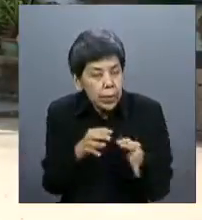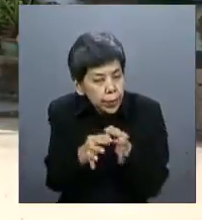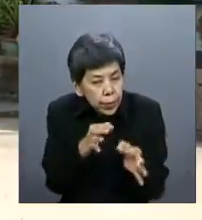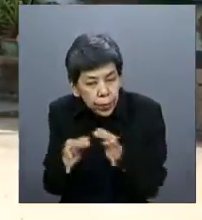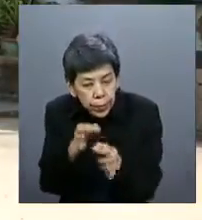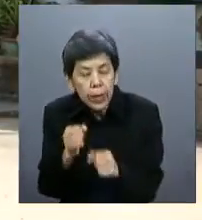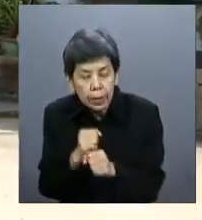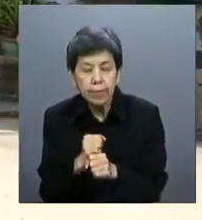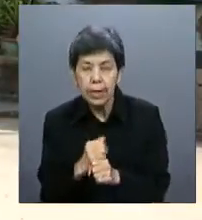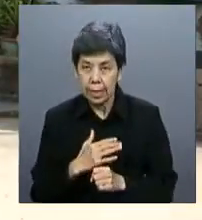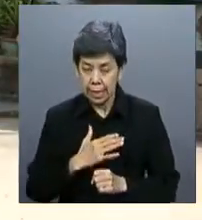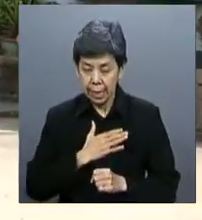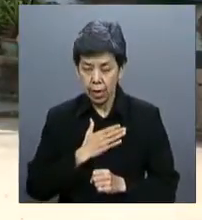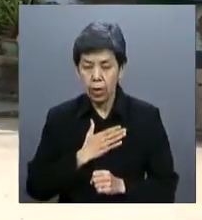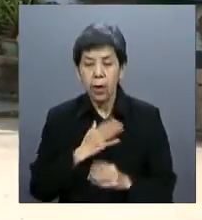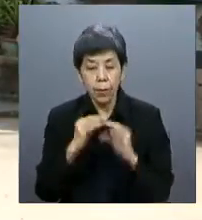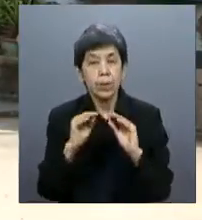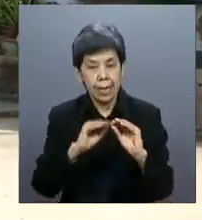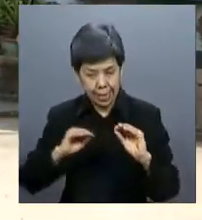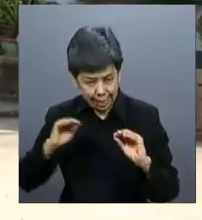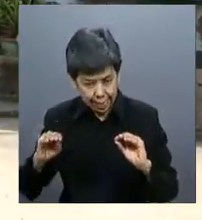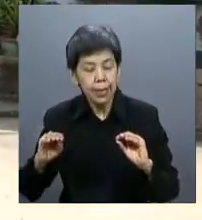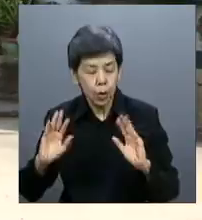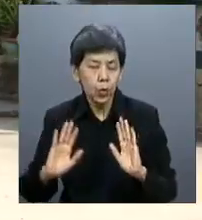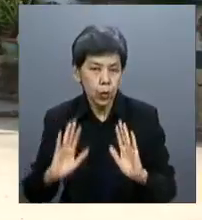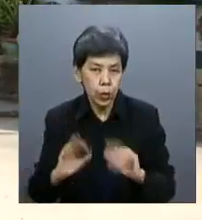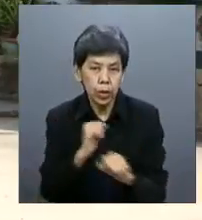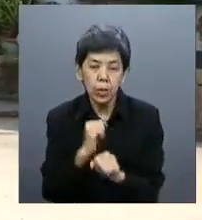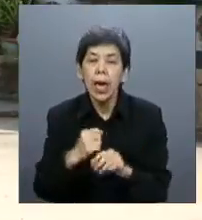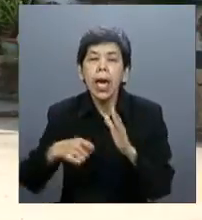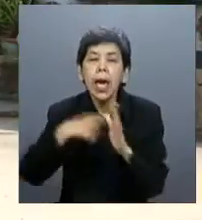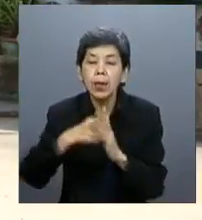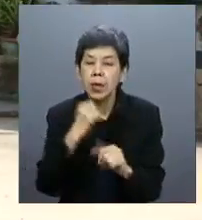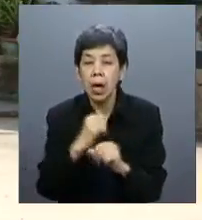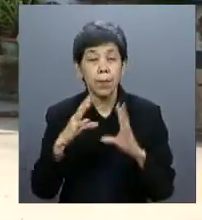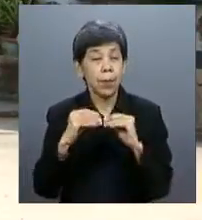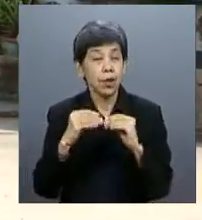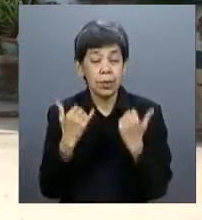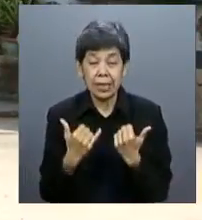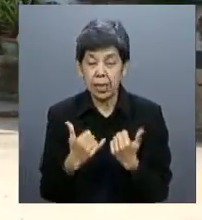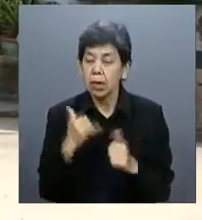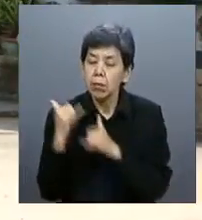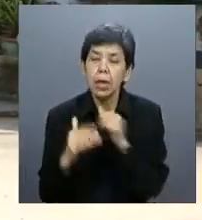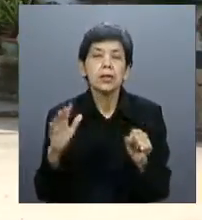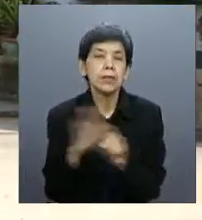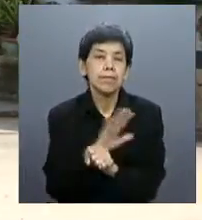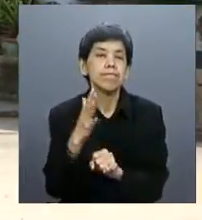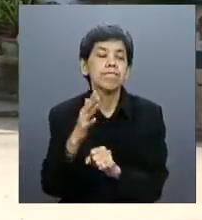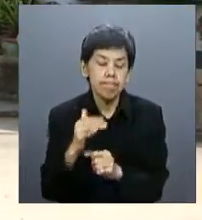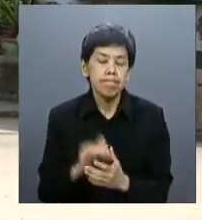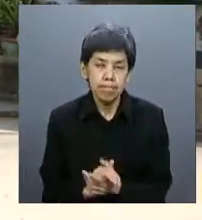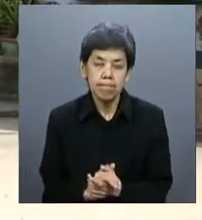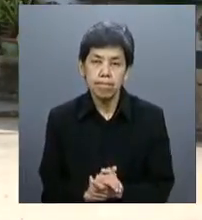นรักบ้านเกิดเขาว่าให้เลื่อนการประชุมสภาออกไปก่อนโดยให้เหตุผลว่าที่ประชุมสภามาไม่ครบองค์ประชุมนะ